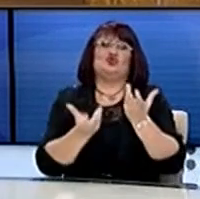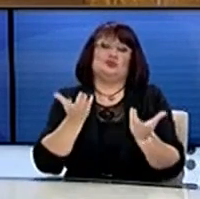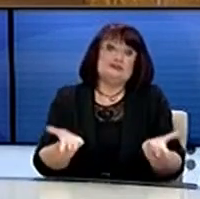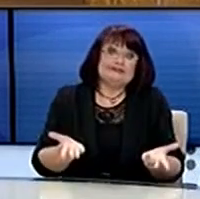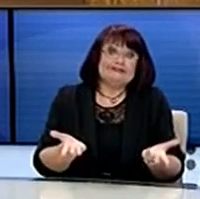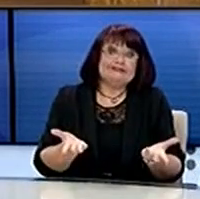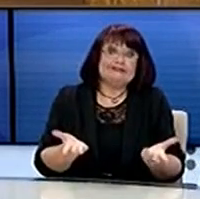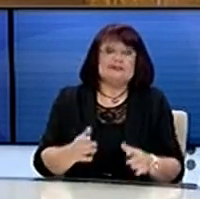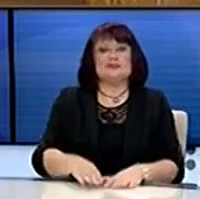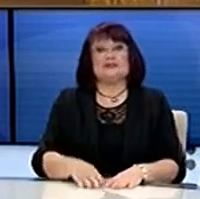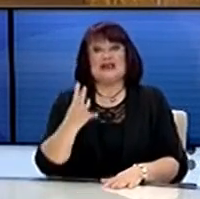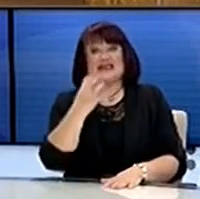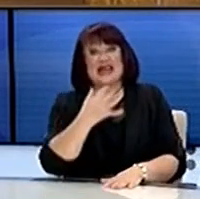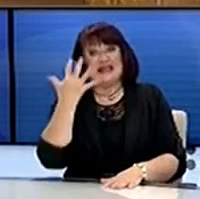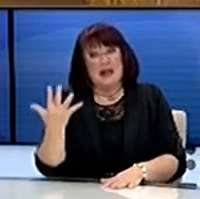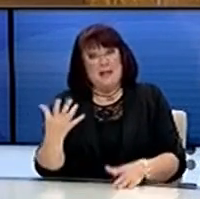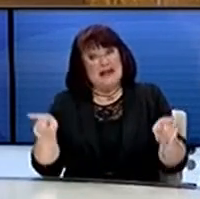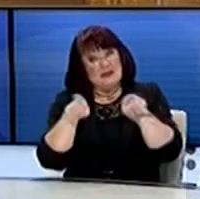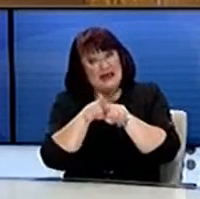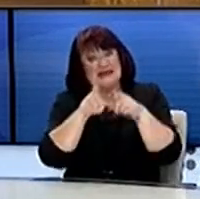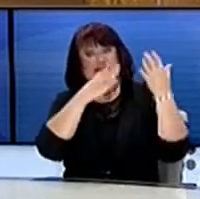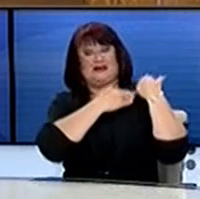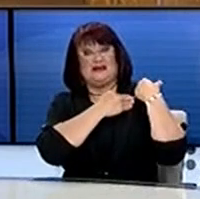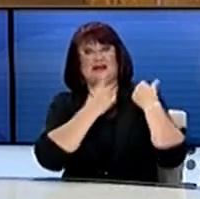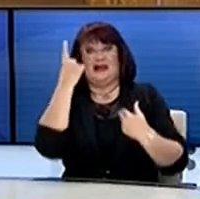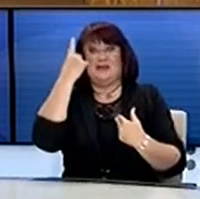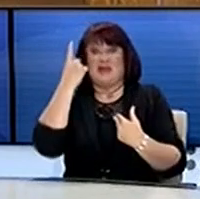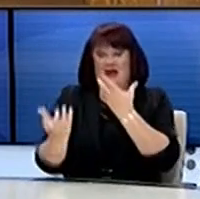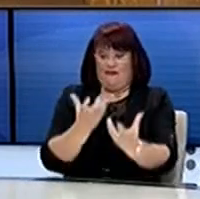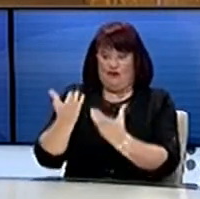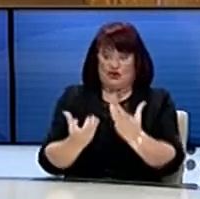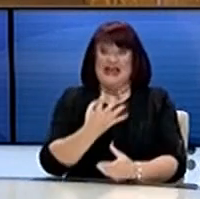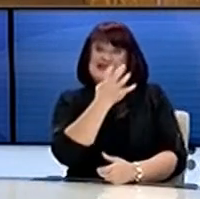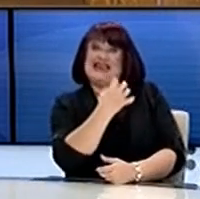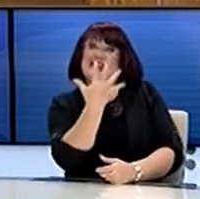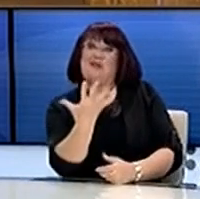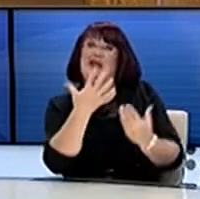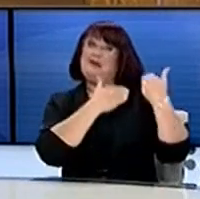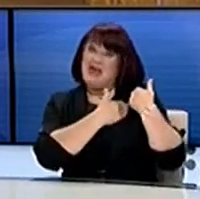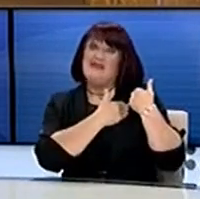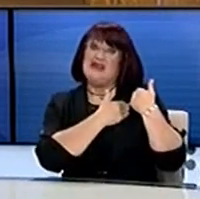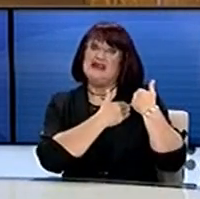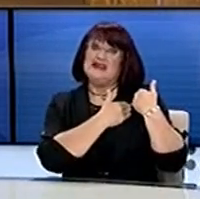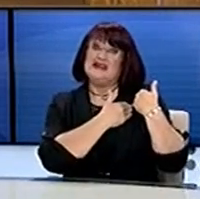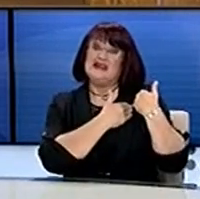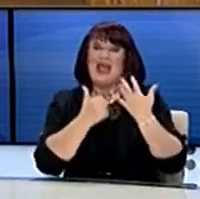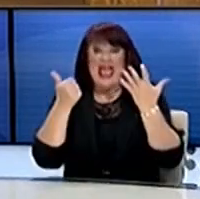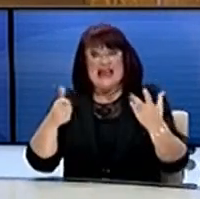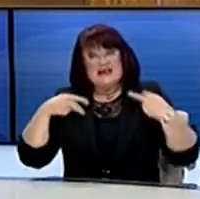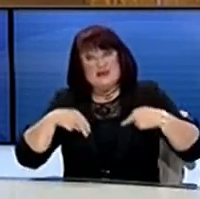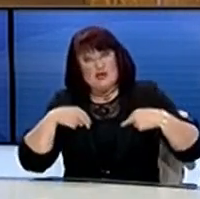αναφέρει? 45 συναρμόδιοι φορείς για την πρόληψη μιας πυρκαγιάς, 17 φορείς και 6 υπουργεία για την καταστολή.